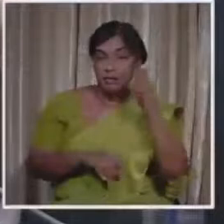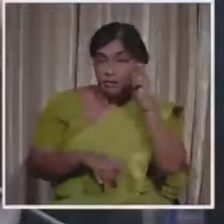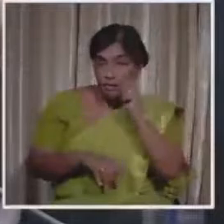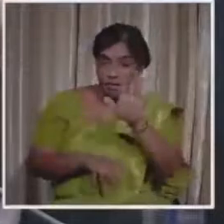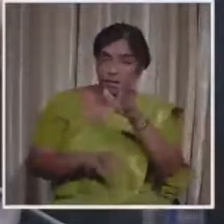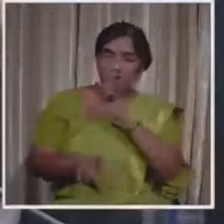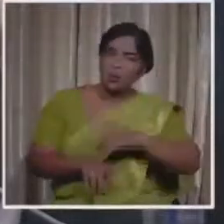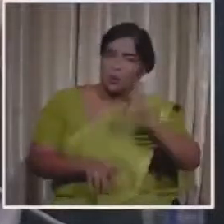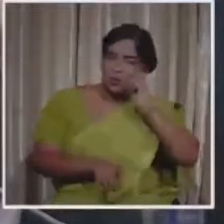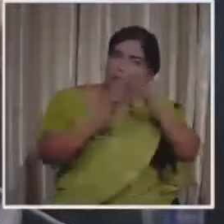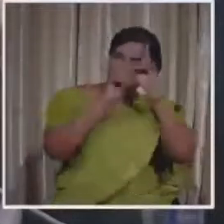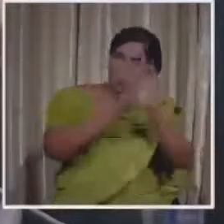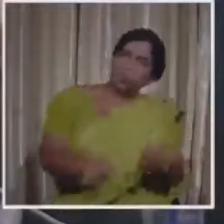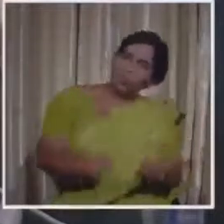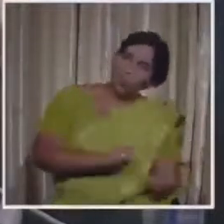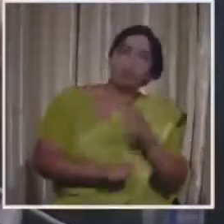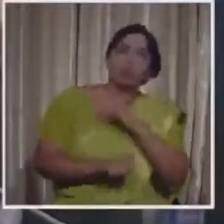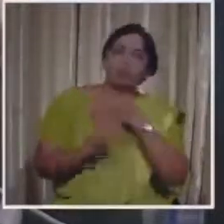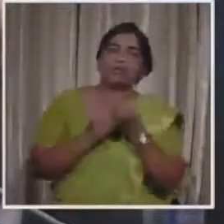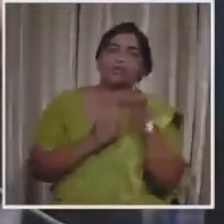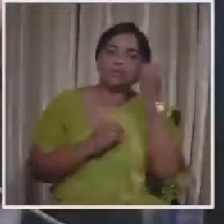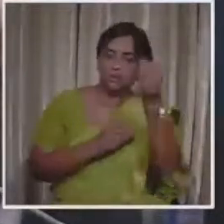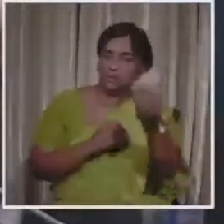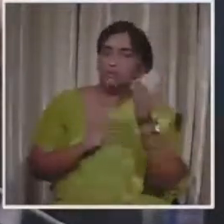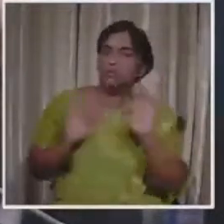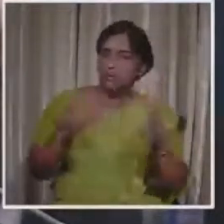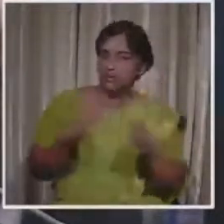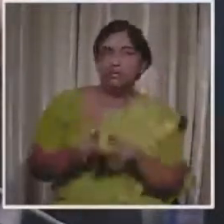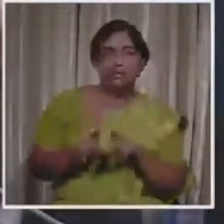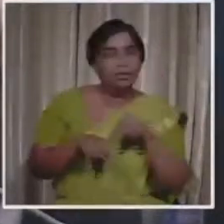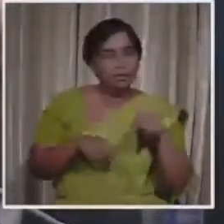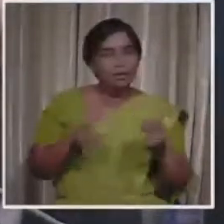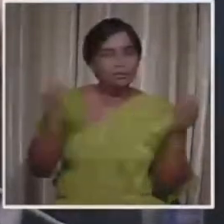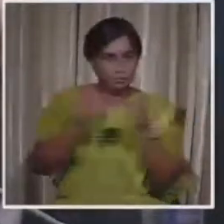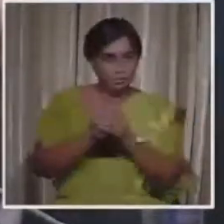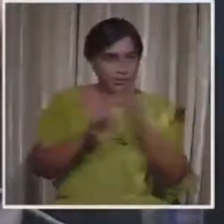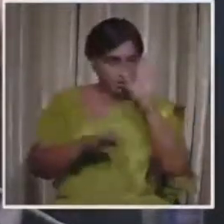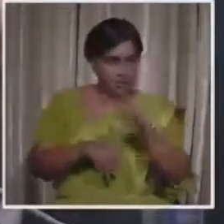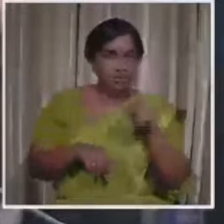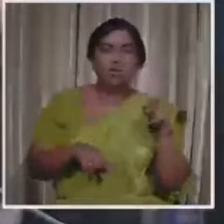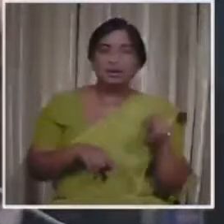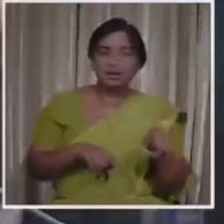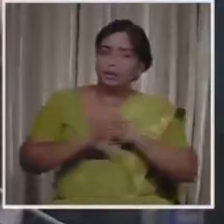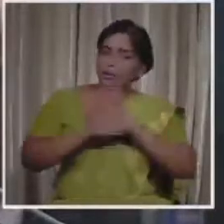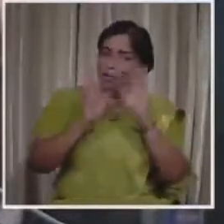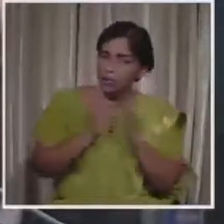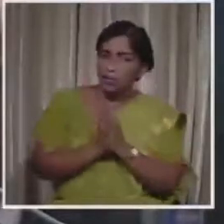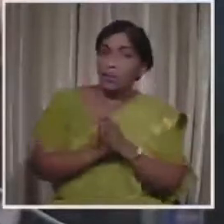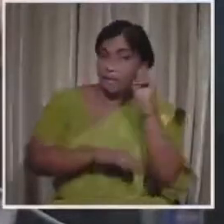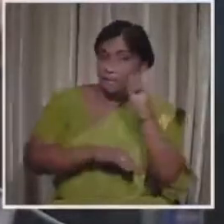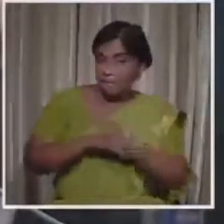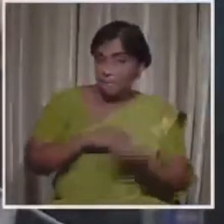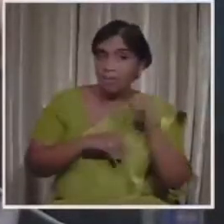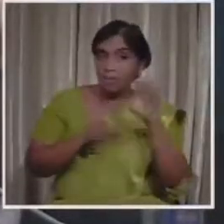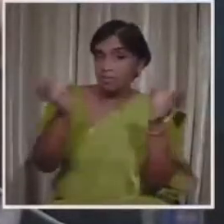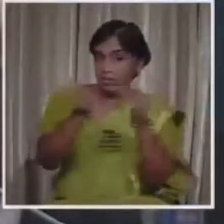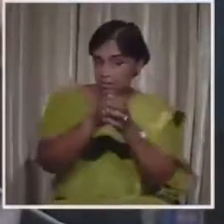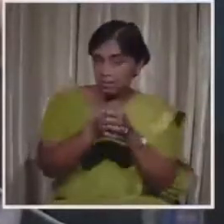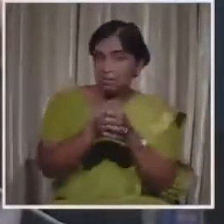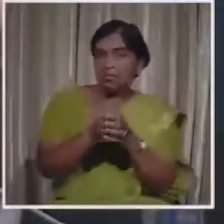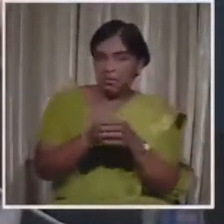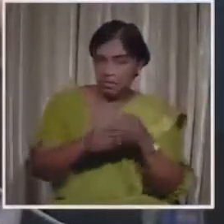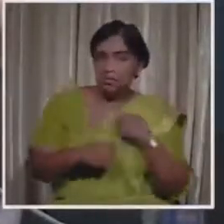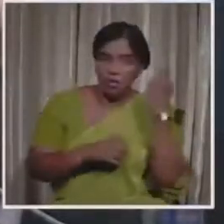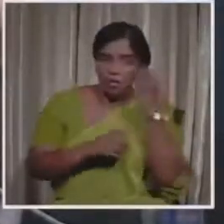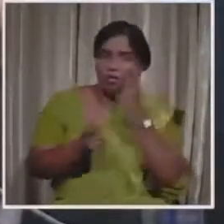गर्व कथा ना के तुमने त्रस्तवादे पीड़ित एक निशा मेक पीड़िपास सीटबु ए सीएलुम संविधानात्मक कल्य अभी